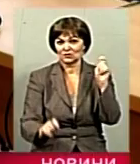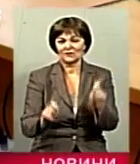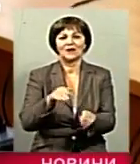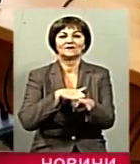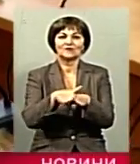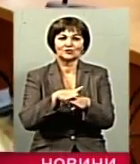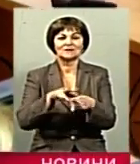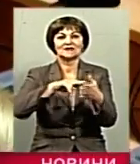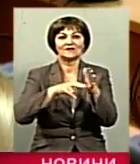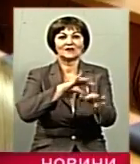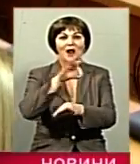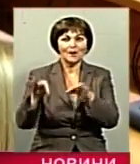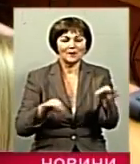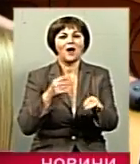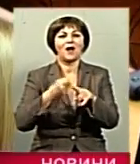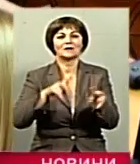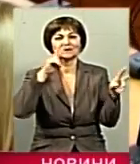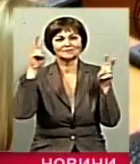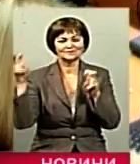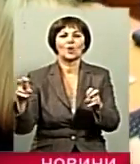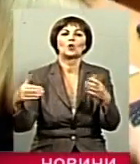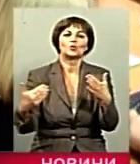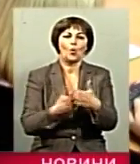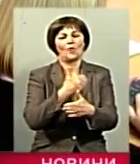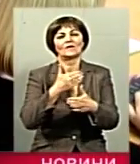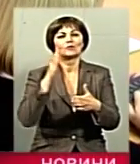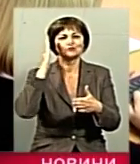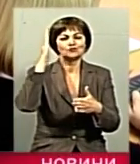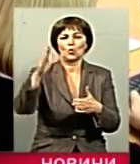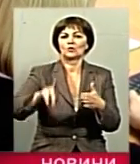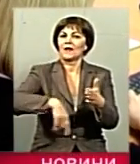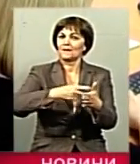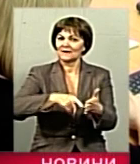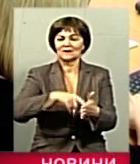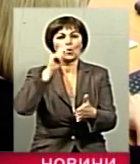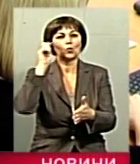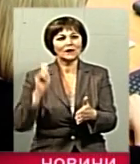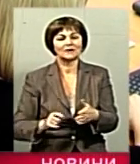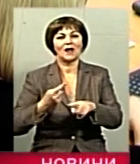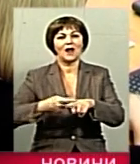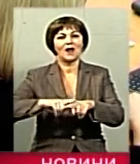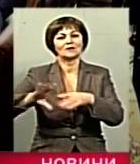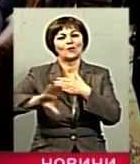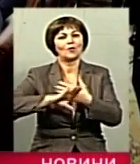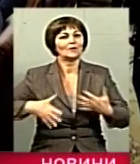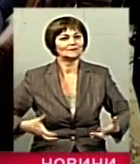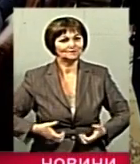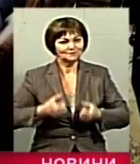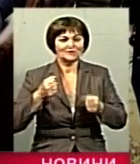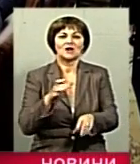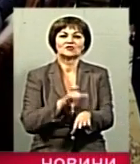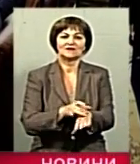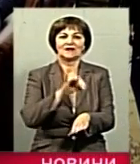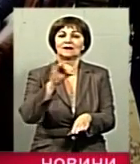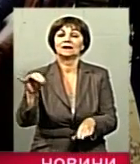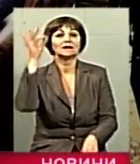рамках проєкту «Інтегрований розвиток міст в Україні», який фінансово підтримується урядами Німеччини та Швейцарії. Вперше в